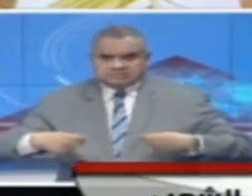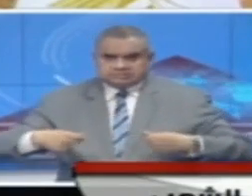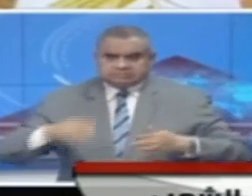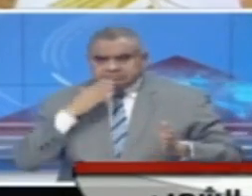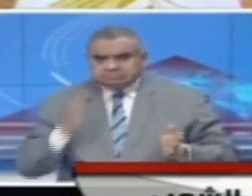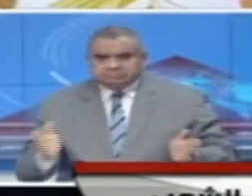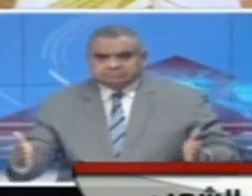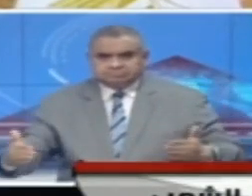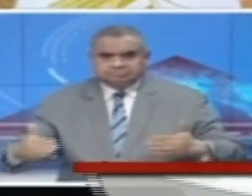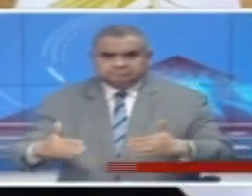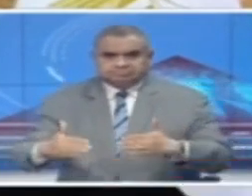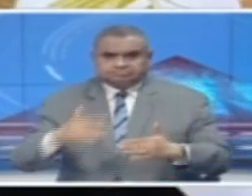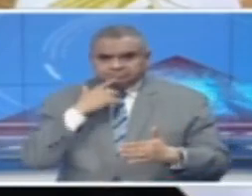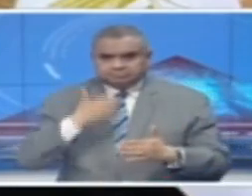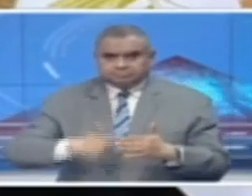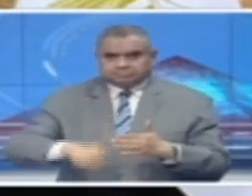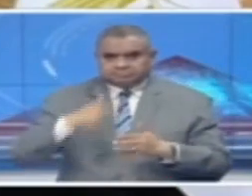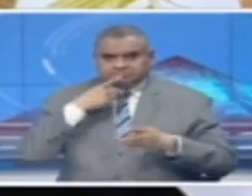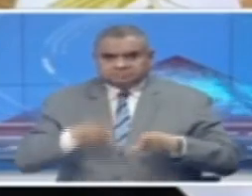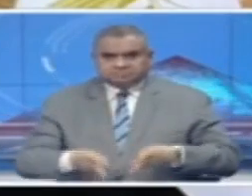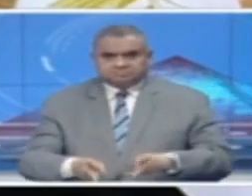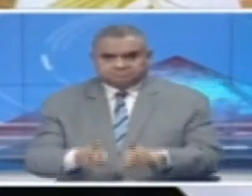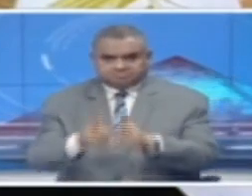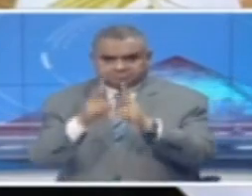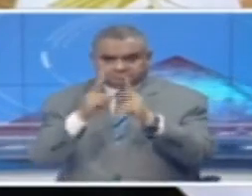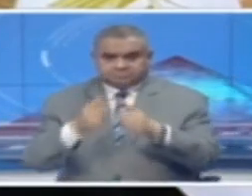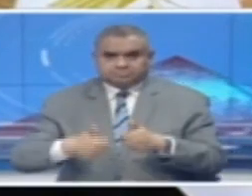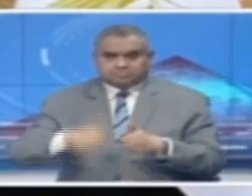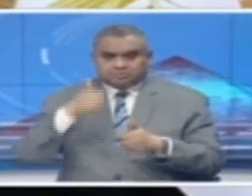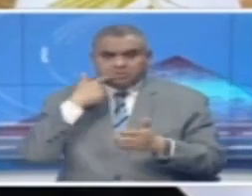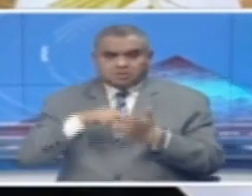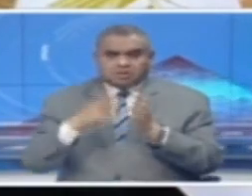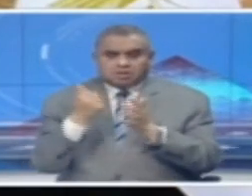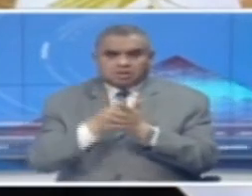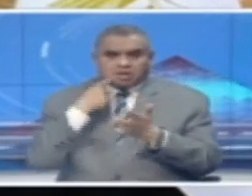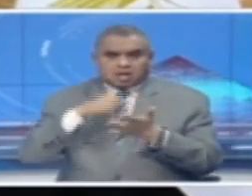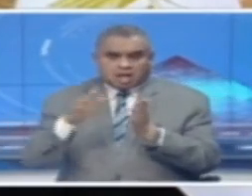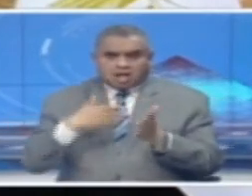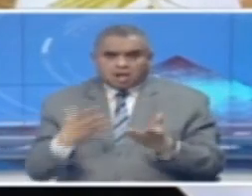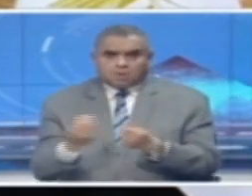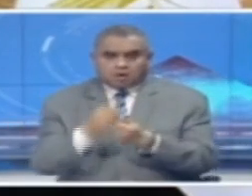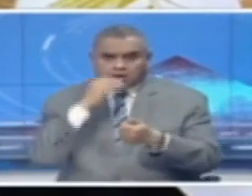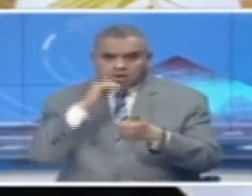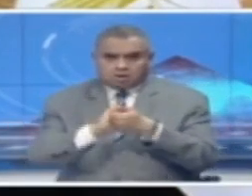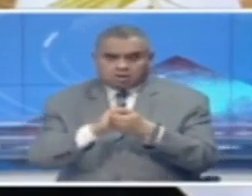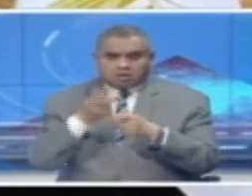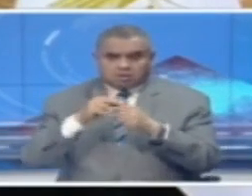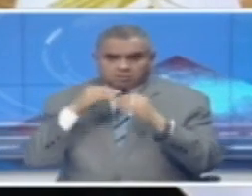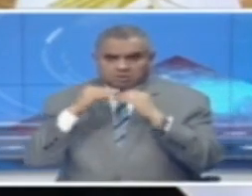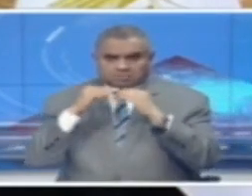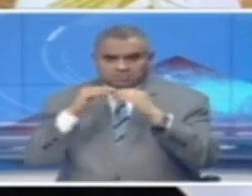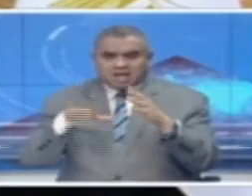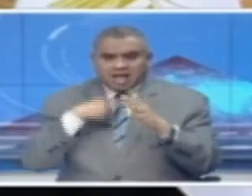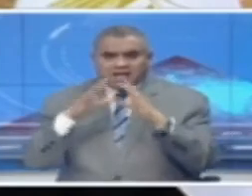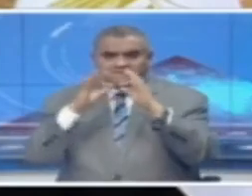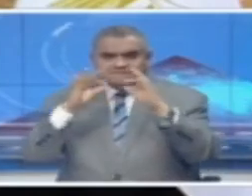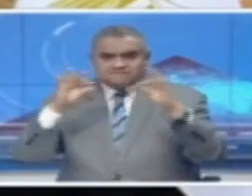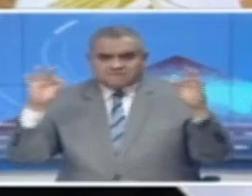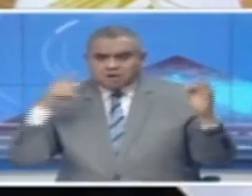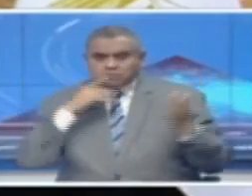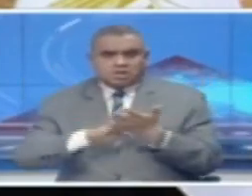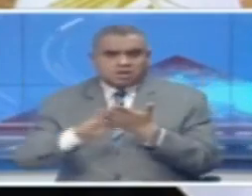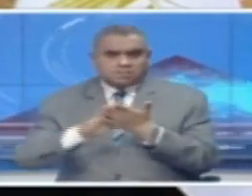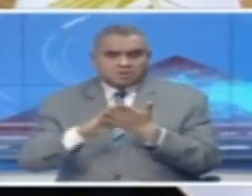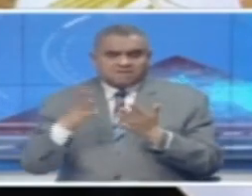محاصرته وكسر شوكته، أو محاولات بث عدم الاستقرار والفوضى التي